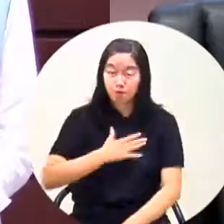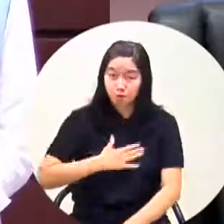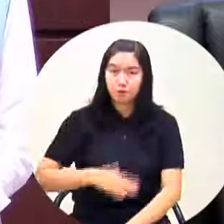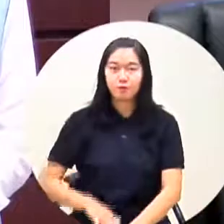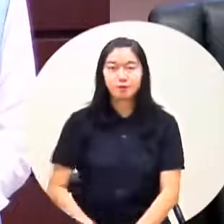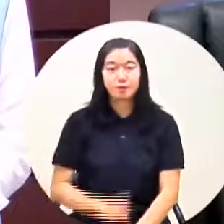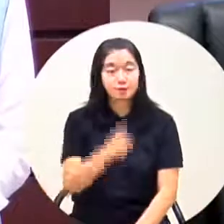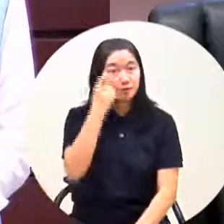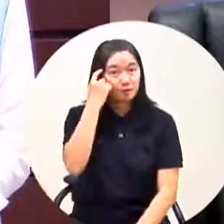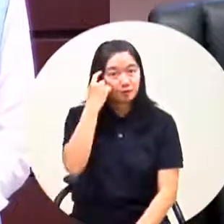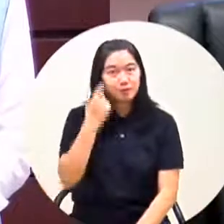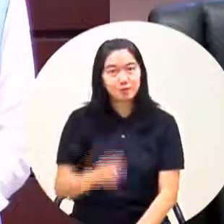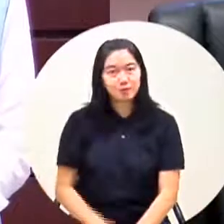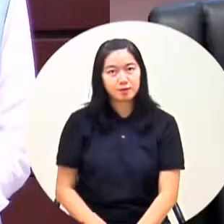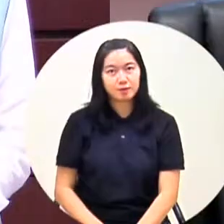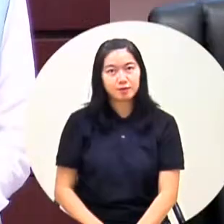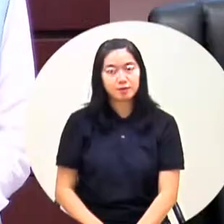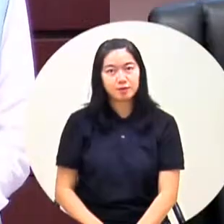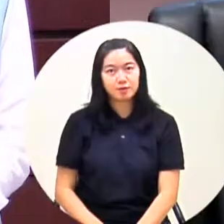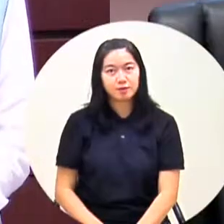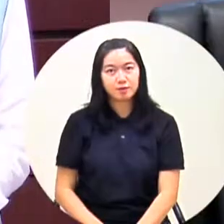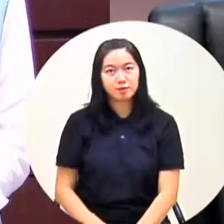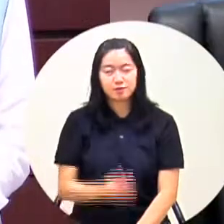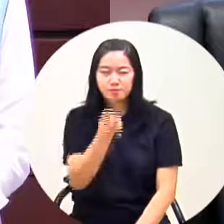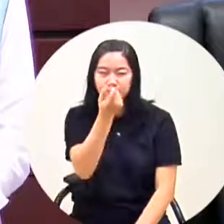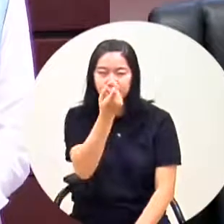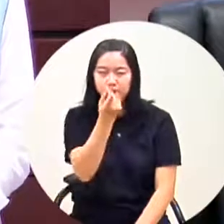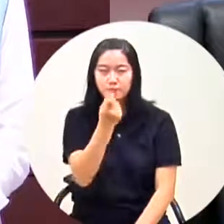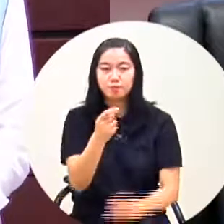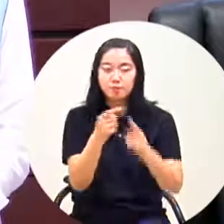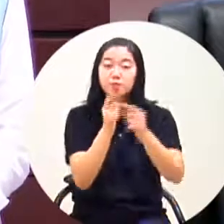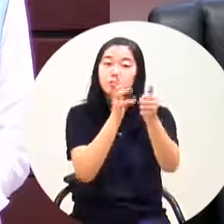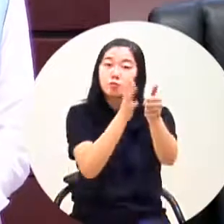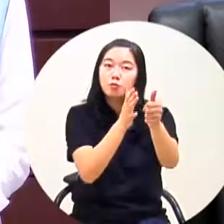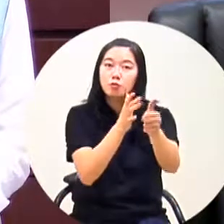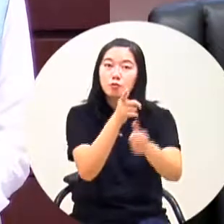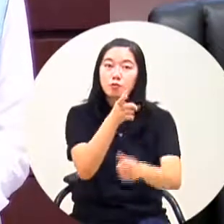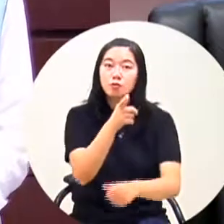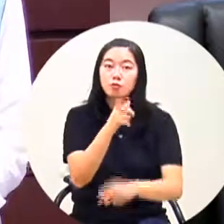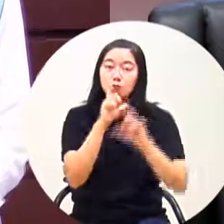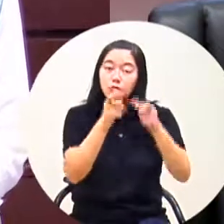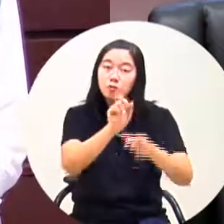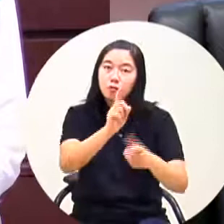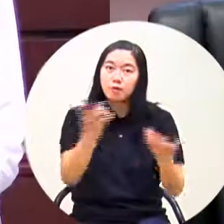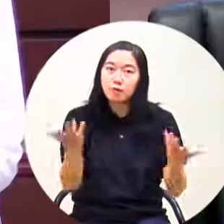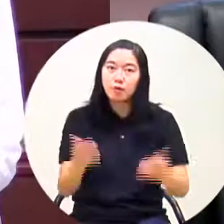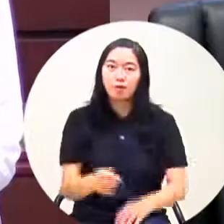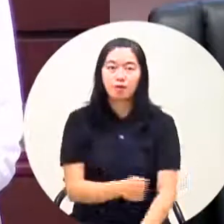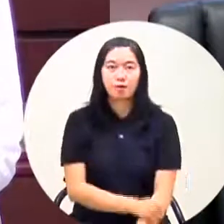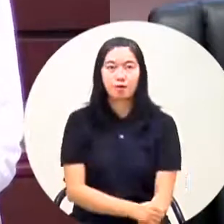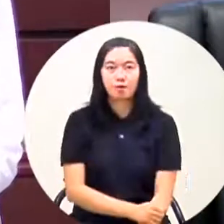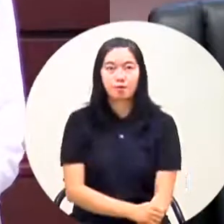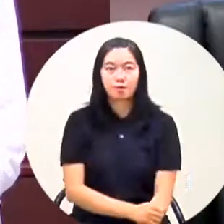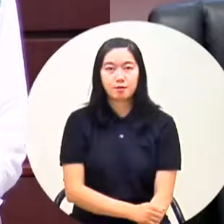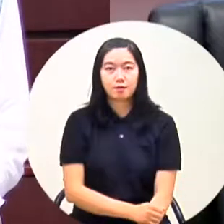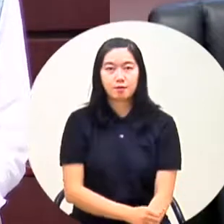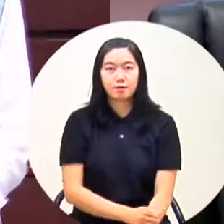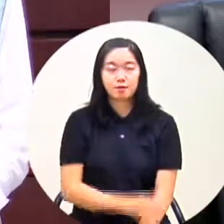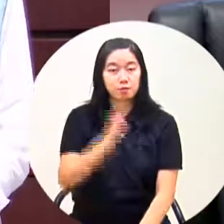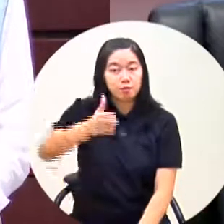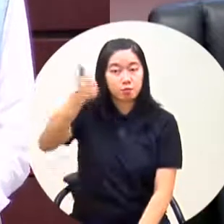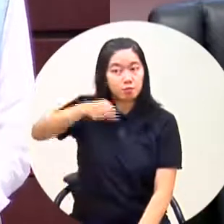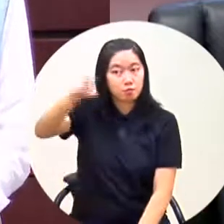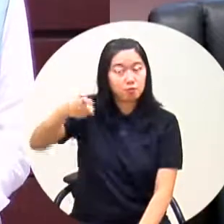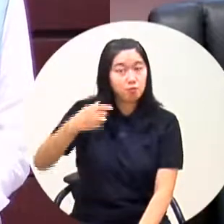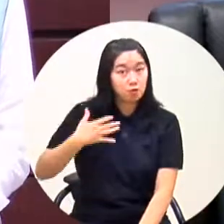为？比较少人今天跟你问了一例一休的问题，答案是因为 劳工们、老板们都知道了，你认